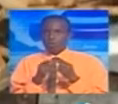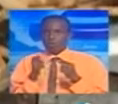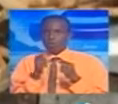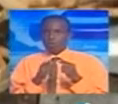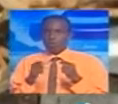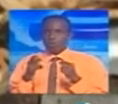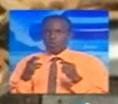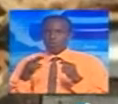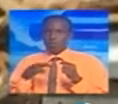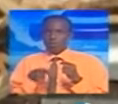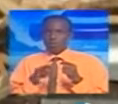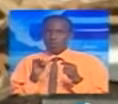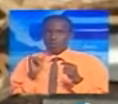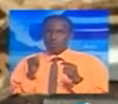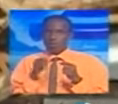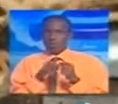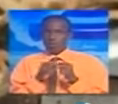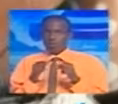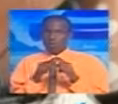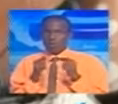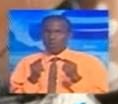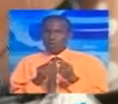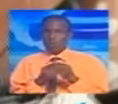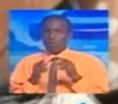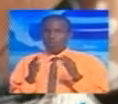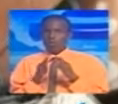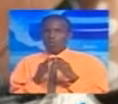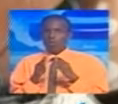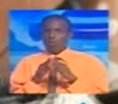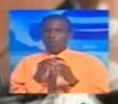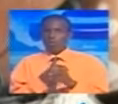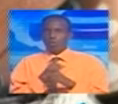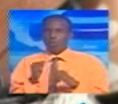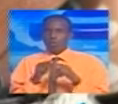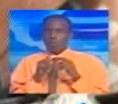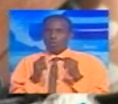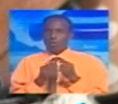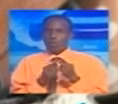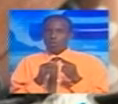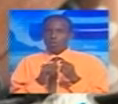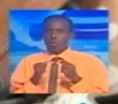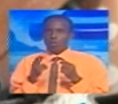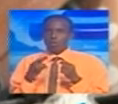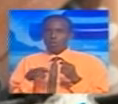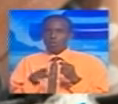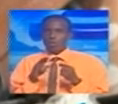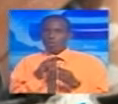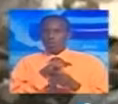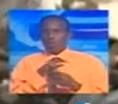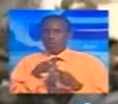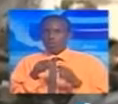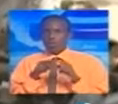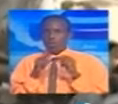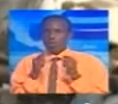que la kamikaze était poursuivie par des habitants du quartier qui la suspectaient de vouloir commettre un attentat. Quand elle